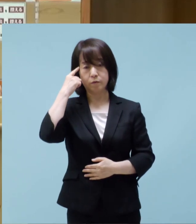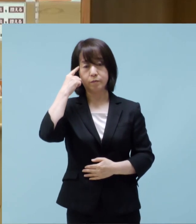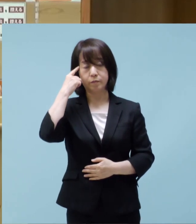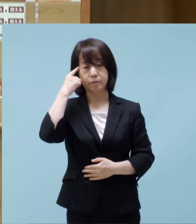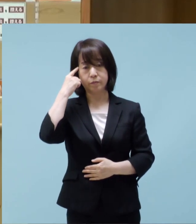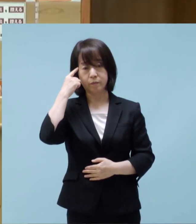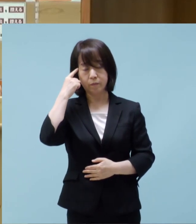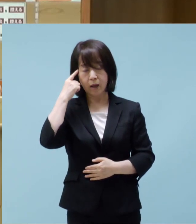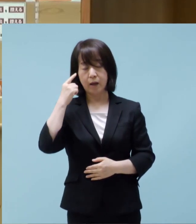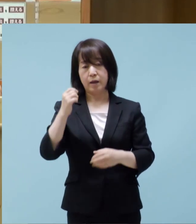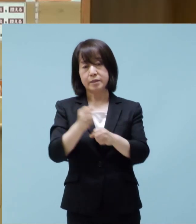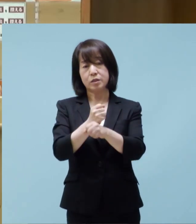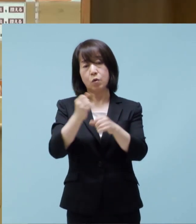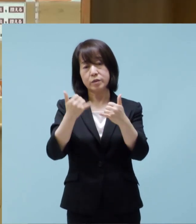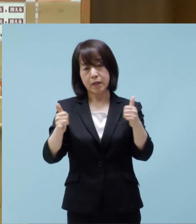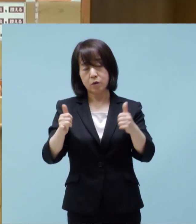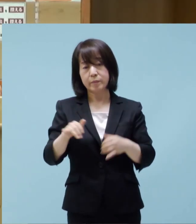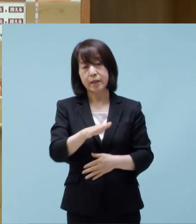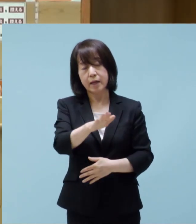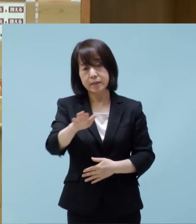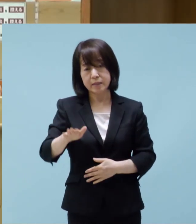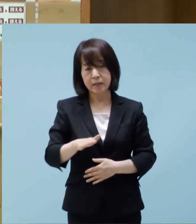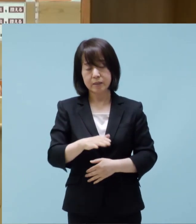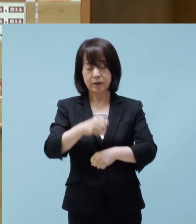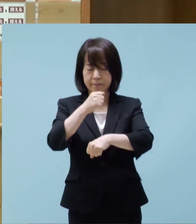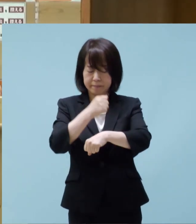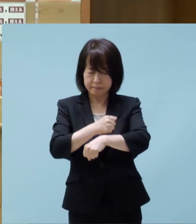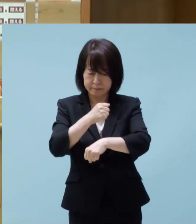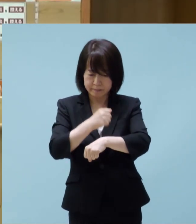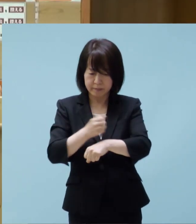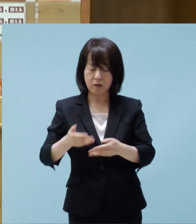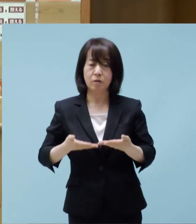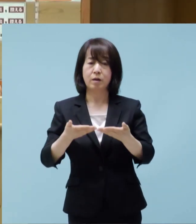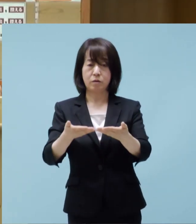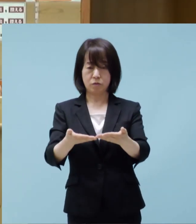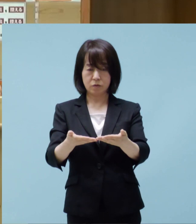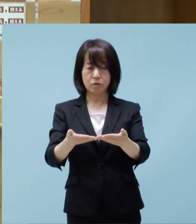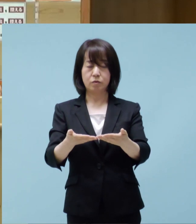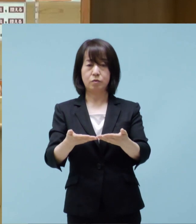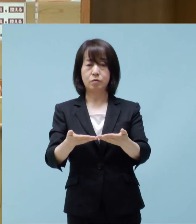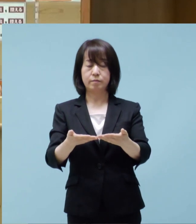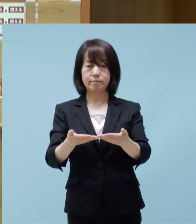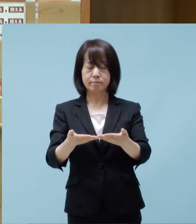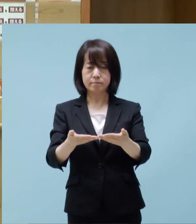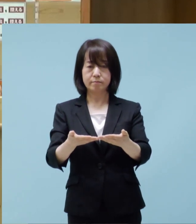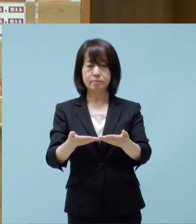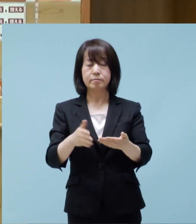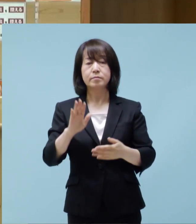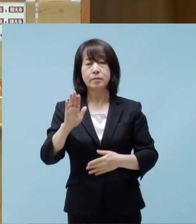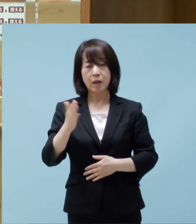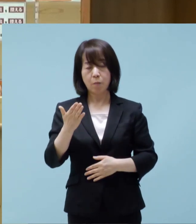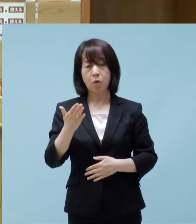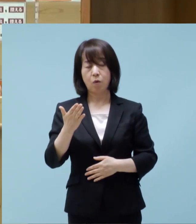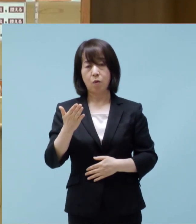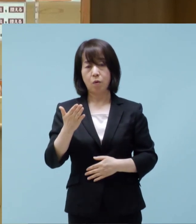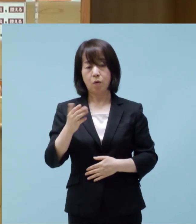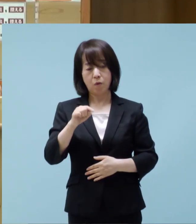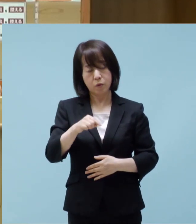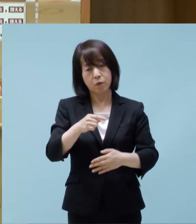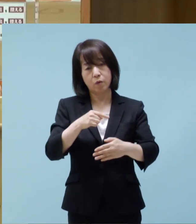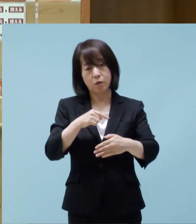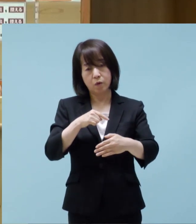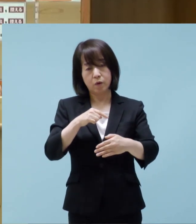には、ご負担をおかけするわけでございますけれども、そういった趣旨にあることをご理解いただい